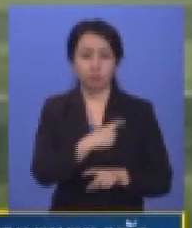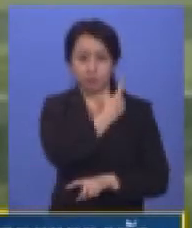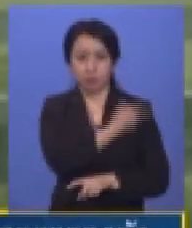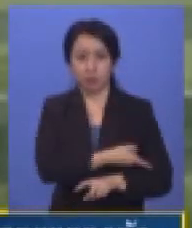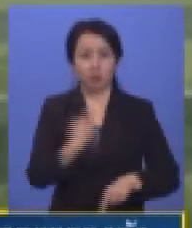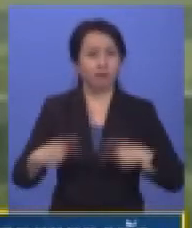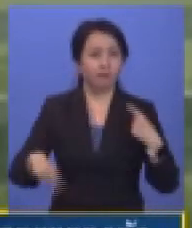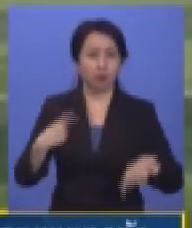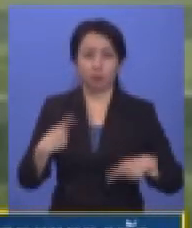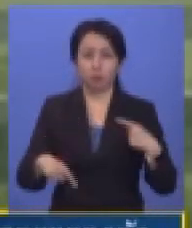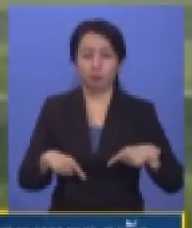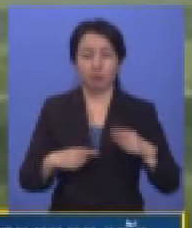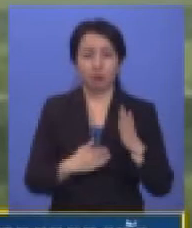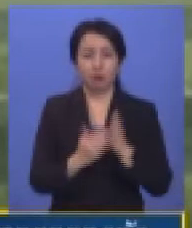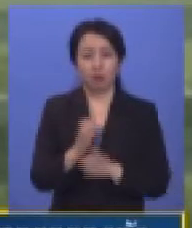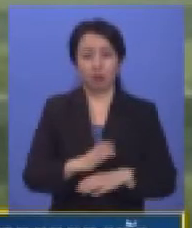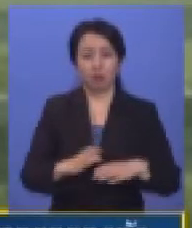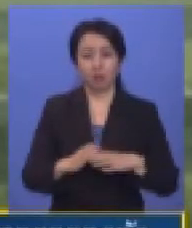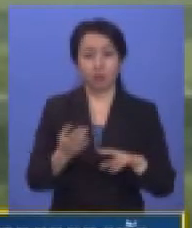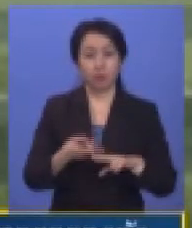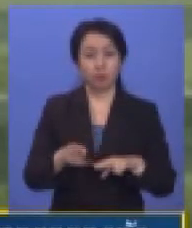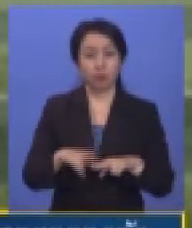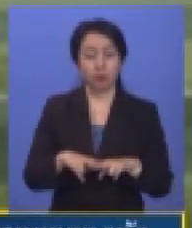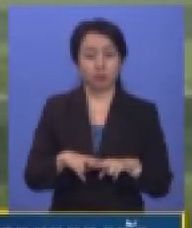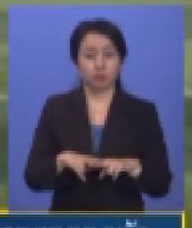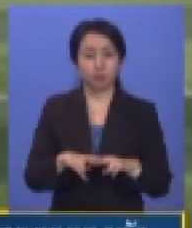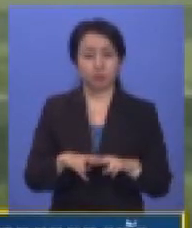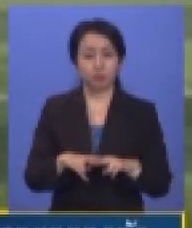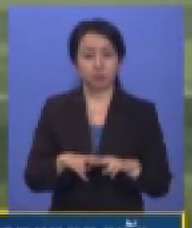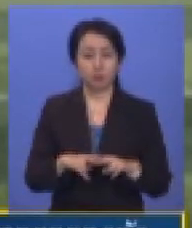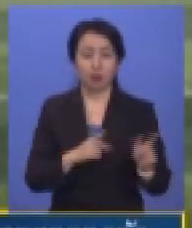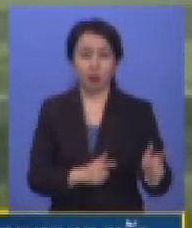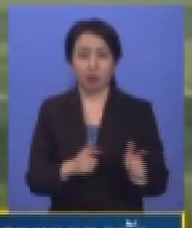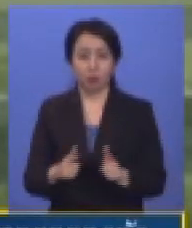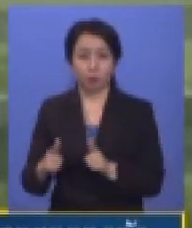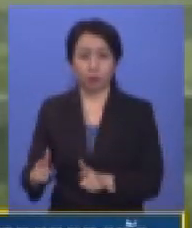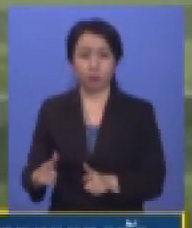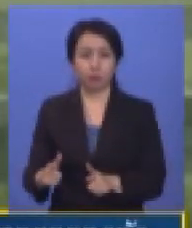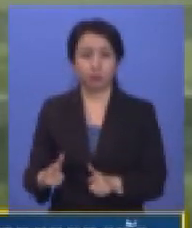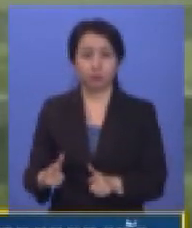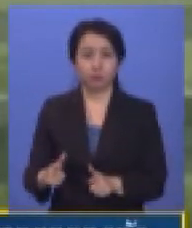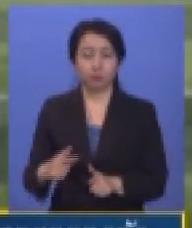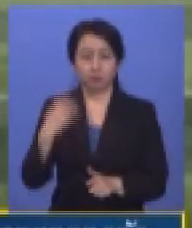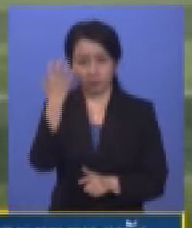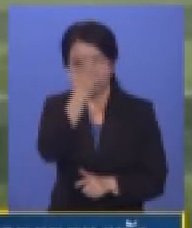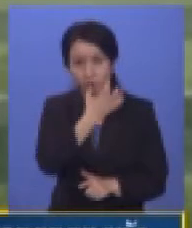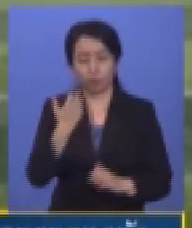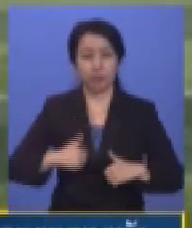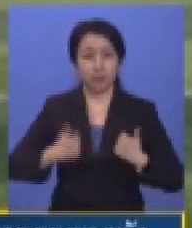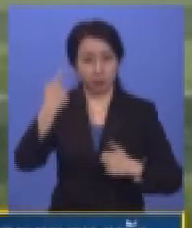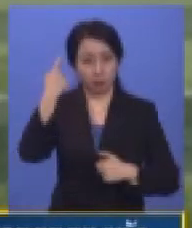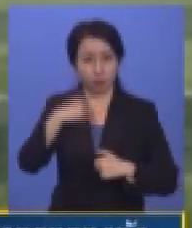высокого класса поэтому готовимся серьезно понимаем что будет нелегко